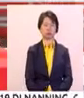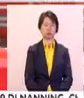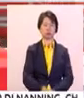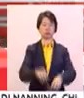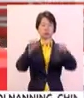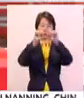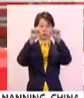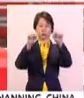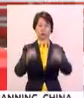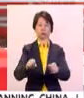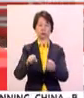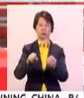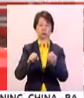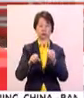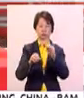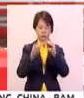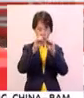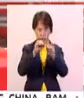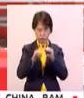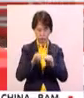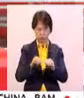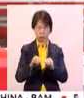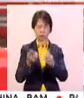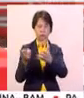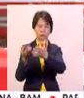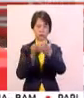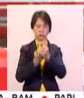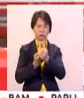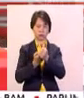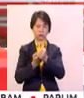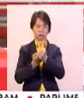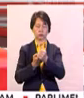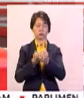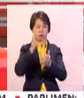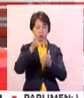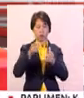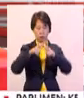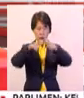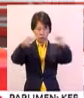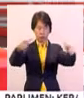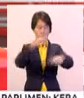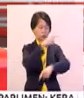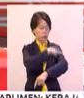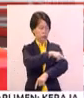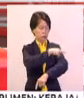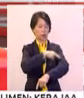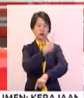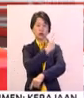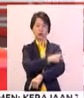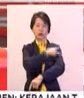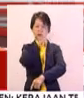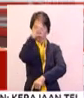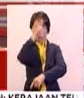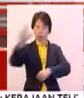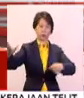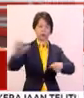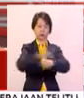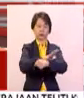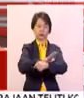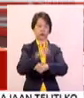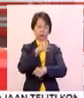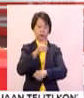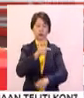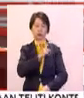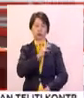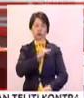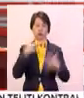Sistem pangkalan data kesihatan bersepadu MAHIK bakal diperluas ke hospital dan klinik kerajaan sepenuhnya. Ya, malah